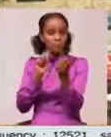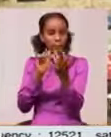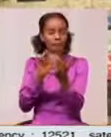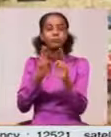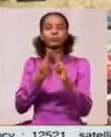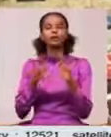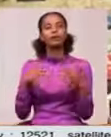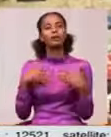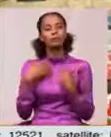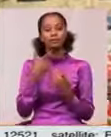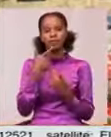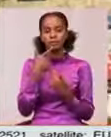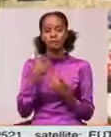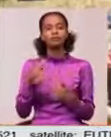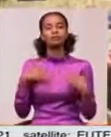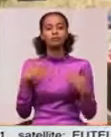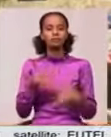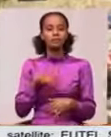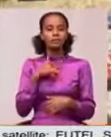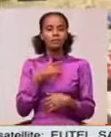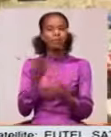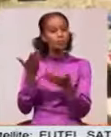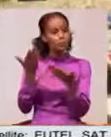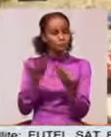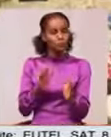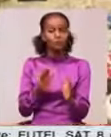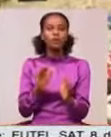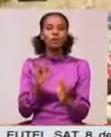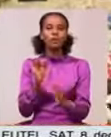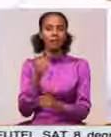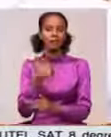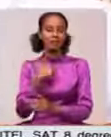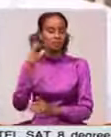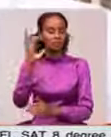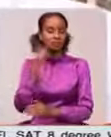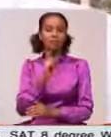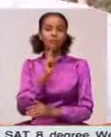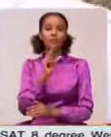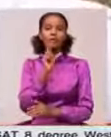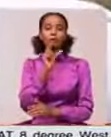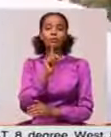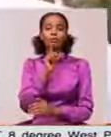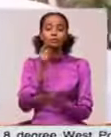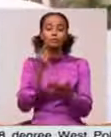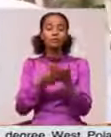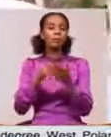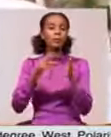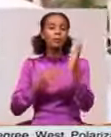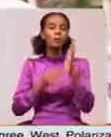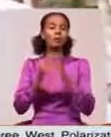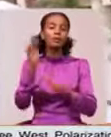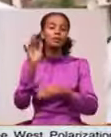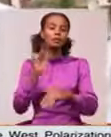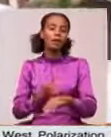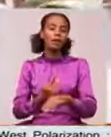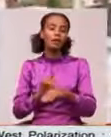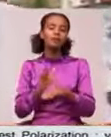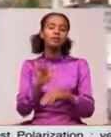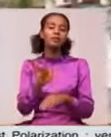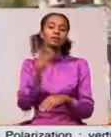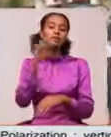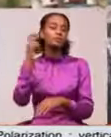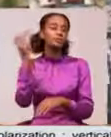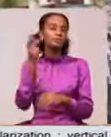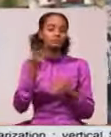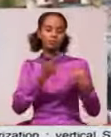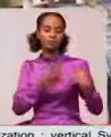በጣም ደስታ ነው የሚሰማኝ። እንደውም ብሞት እንደውም ለእኔ ክብሬ ነው በእውነቱ። በዚህ በመቀሌ ላይ ገኘው ድል